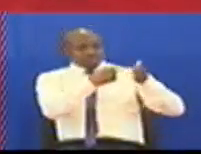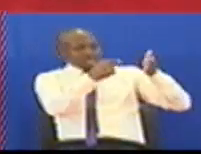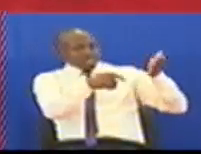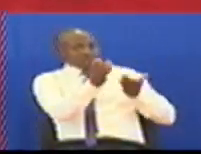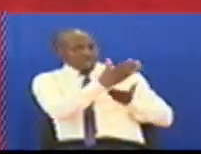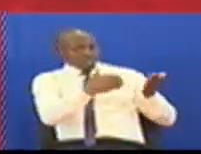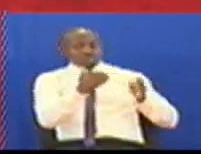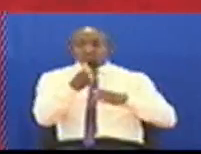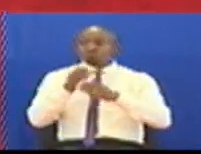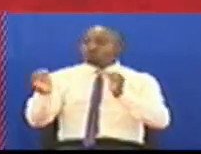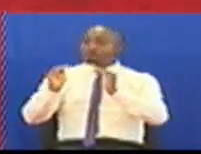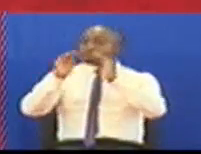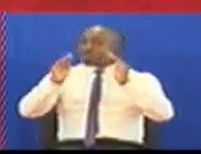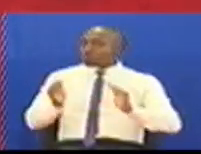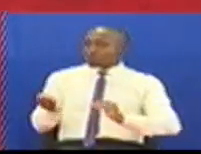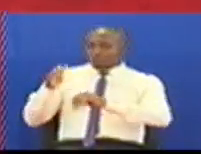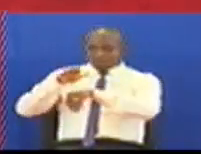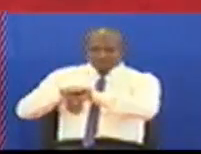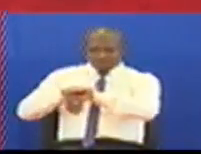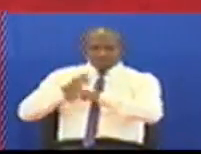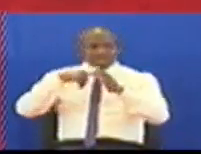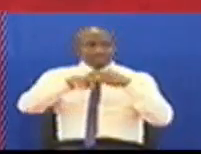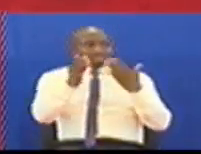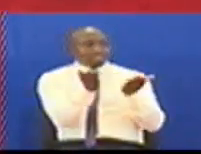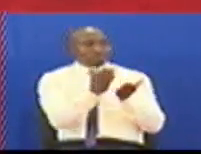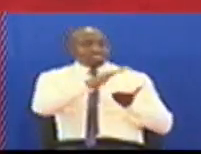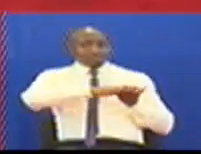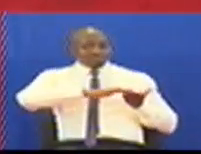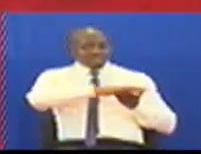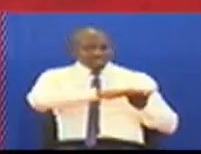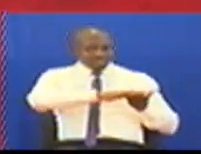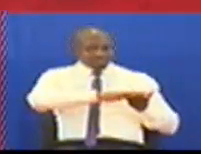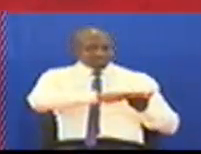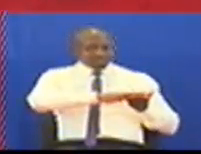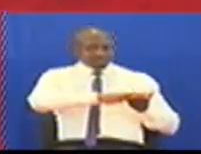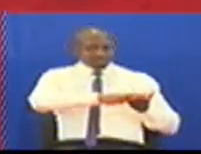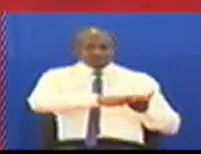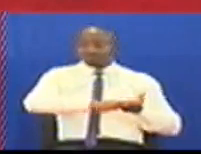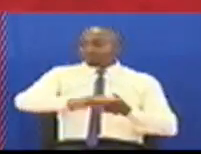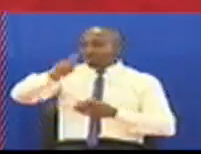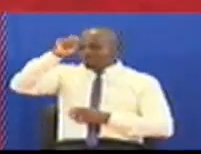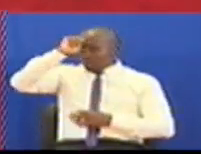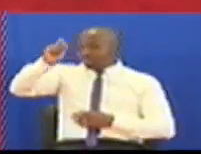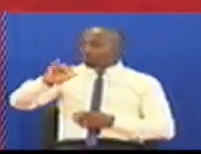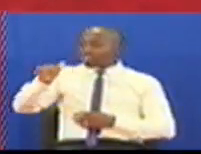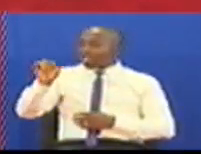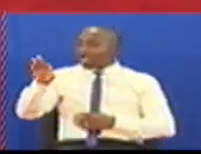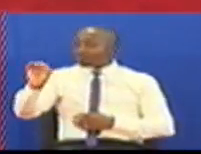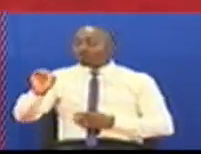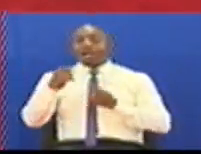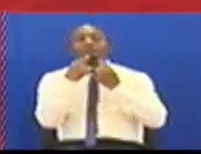la miundombinu katika shule za msingi, Mheshimiwa Waziri Jafo hapa